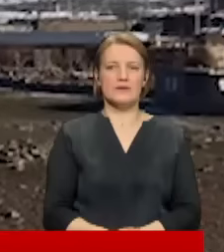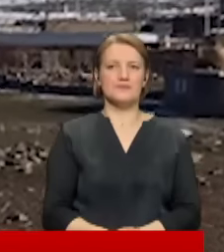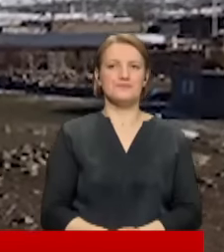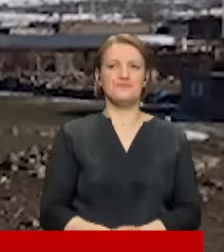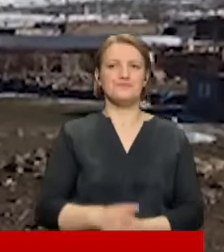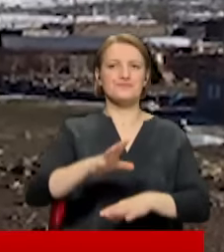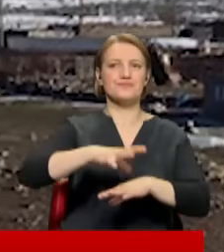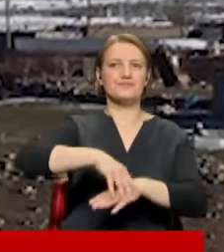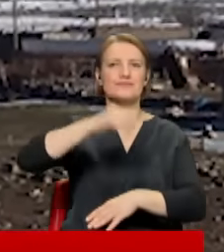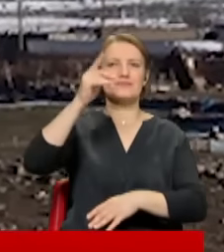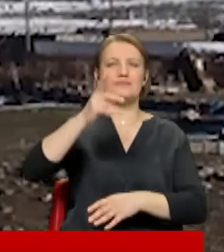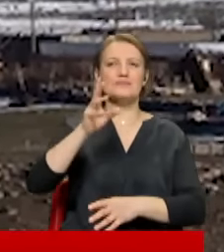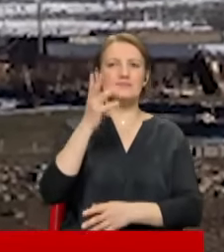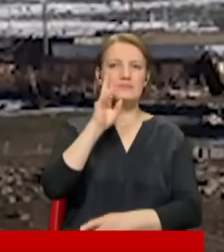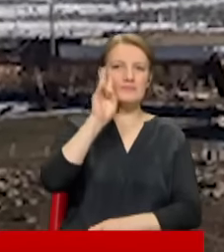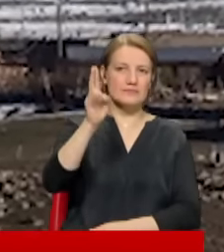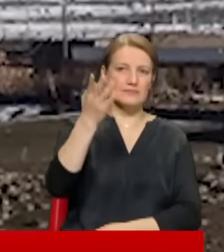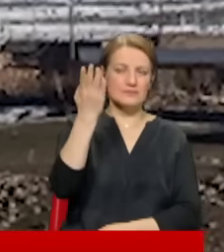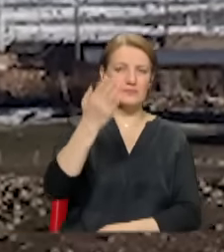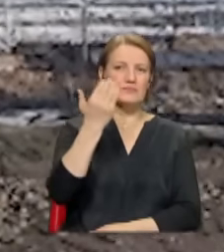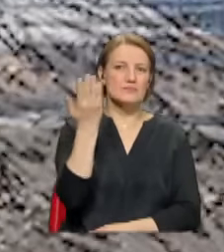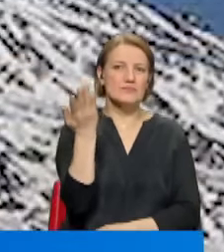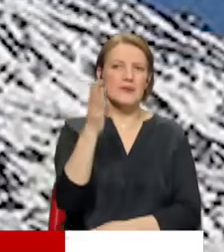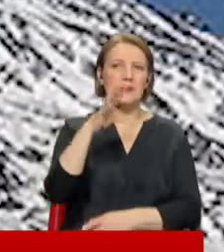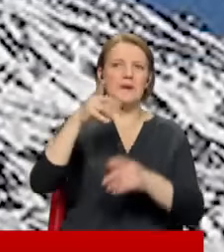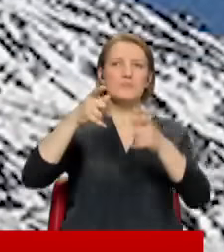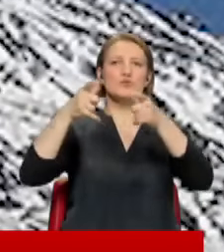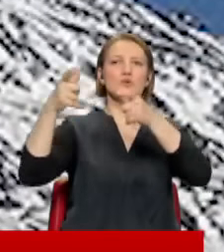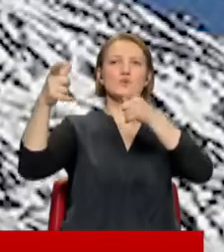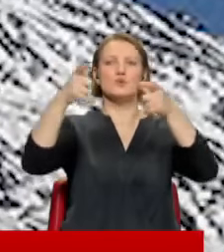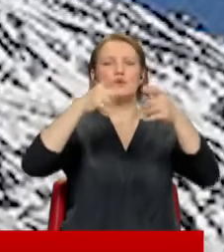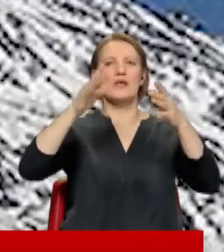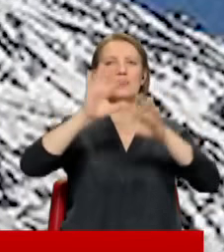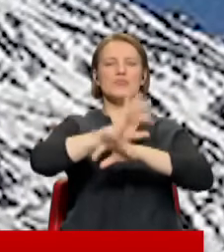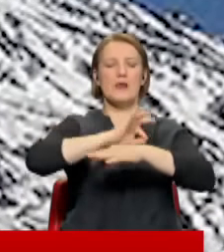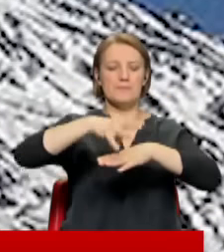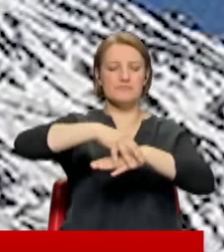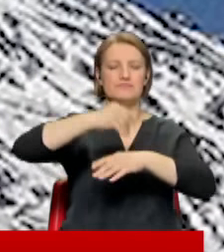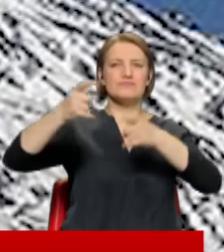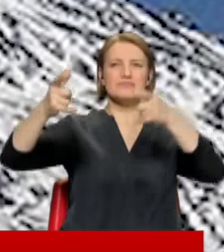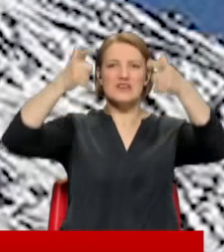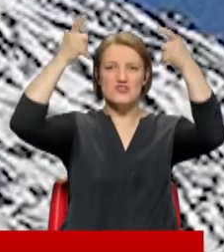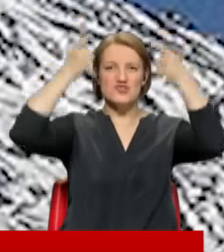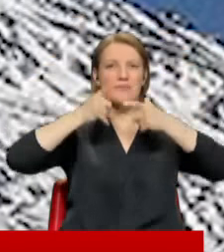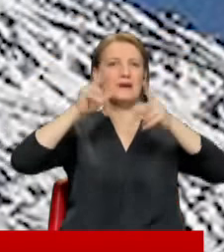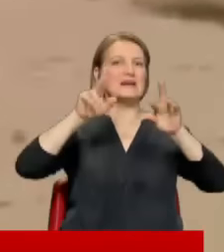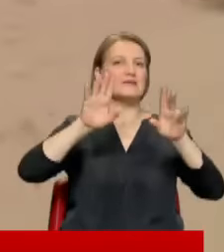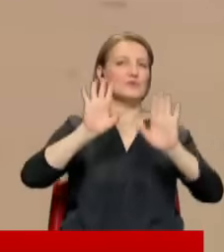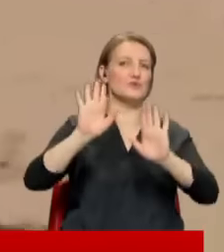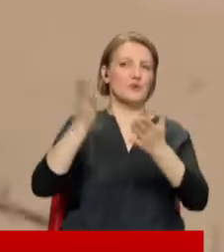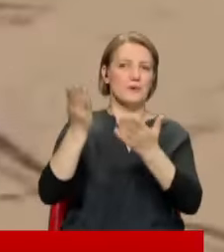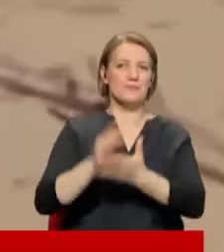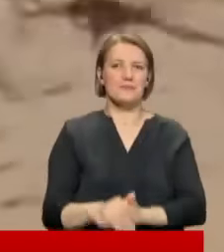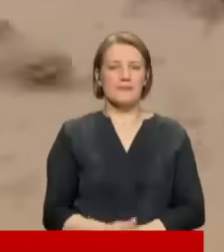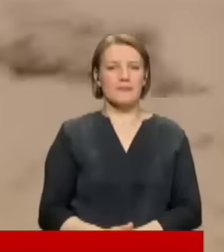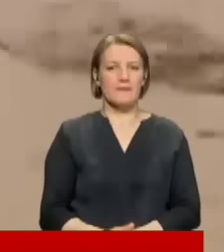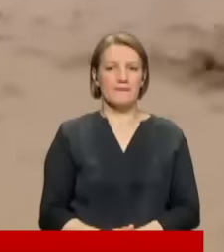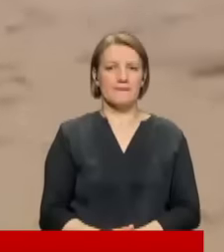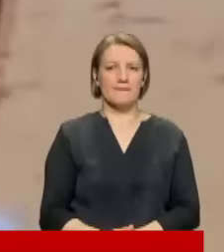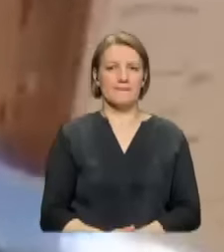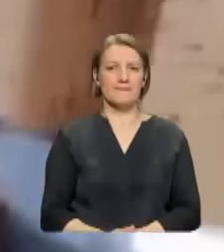Ağrı Dağı'nın zirvesinde kaydedilen görüntülere doyum olmadı. Mercek bulutu Ağrı Dağı'nın tepesinde adeta bir şapka gibi öylece durdu.